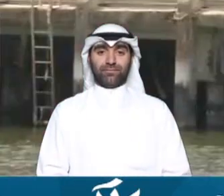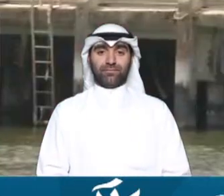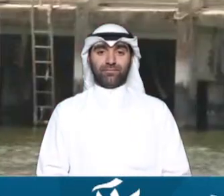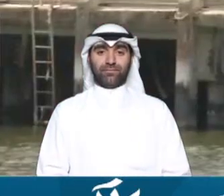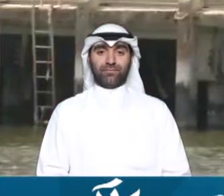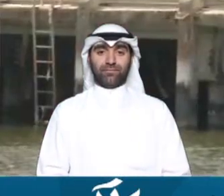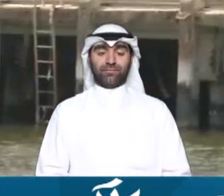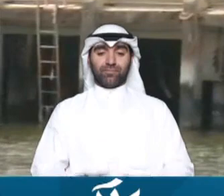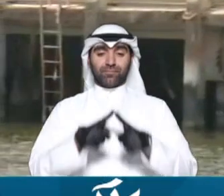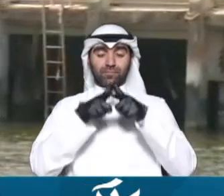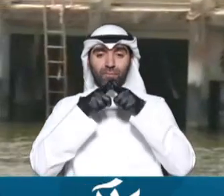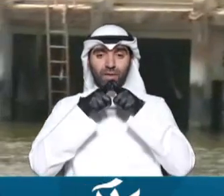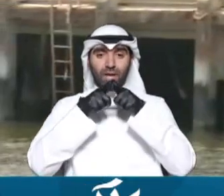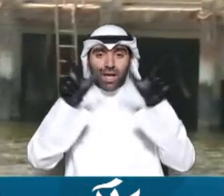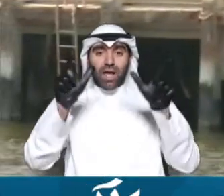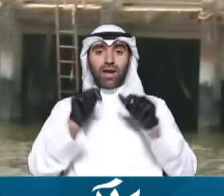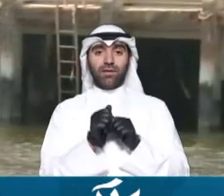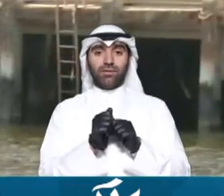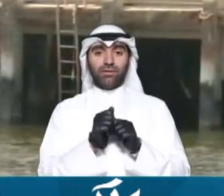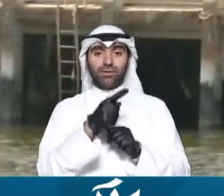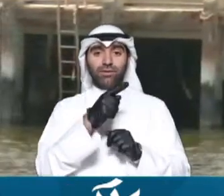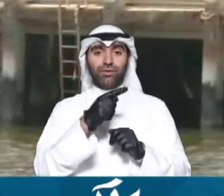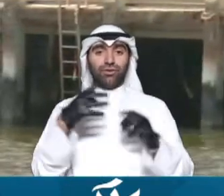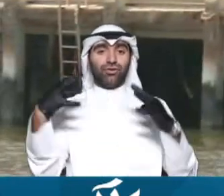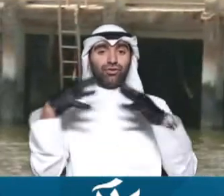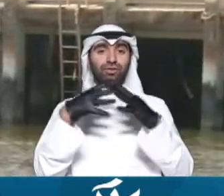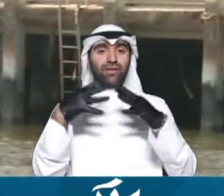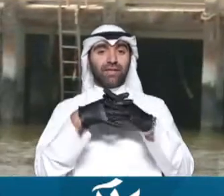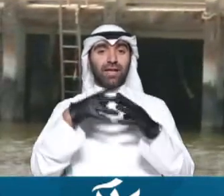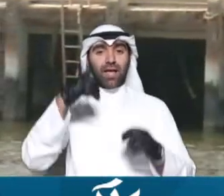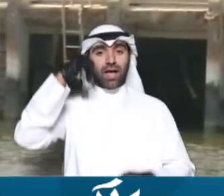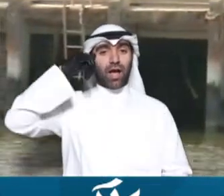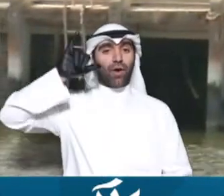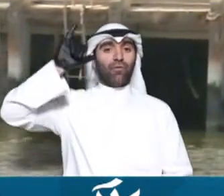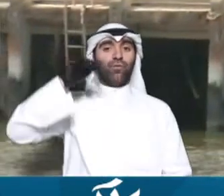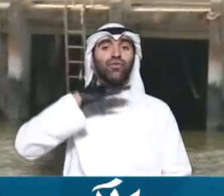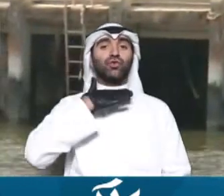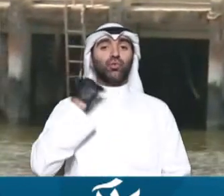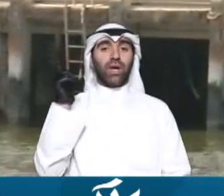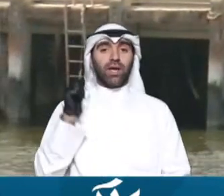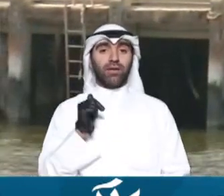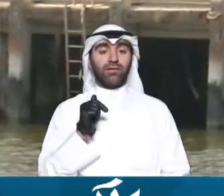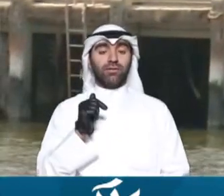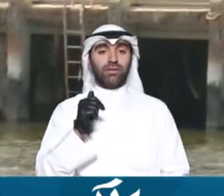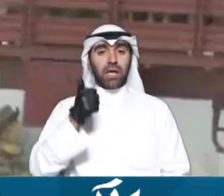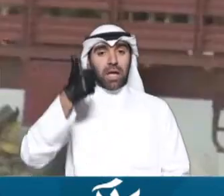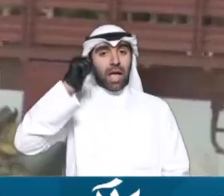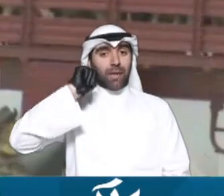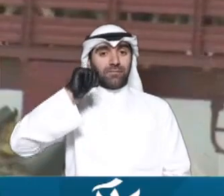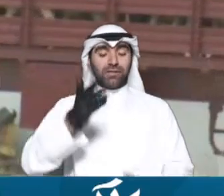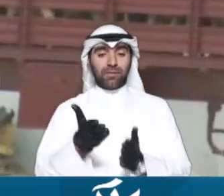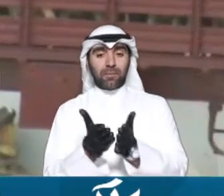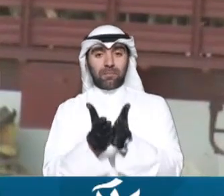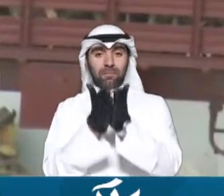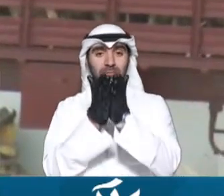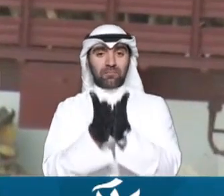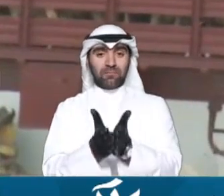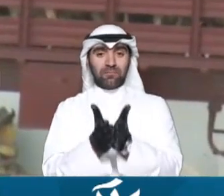أعلنت شركة نقل وتجارة المواشي الكويتية عن وصول شحنة أغنم ثانية قادمة من جنوب أفريقيا،